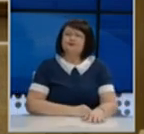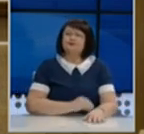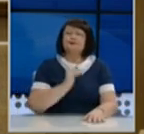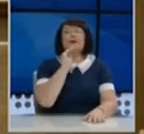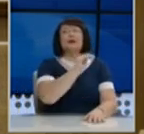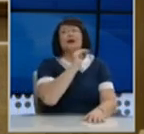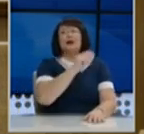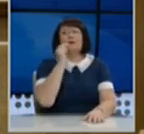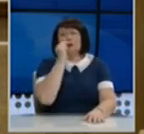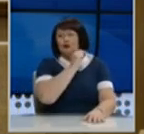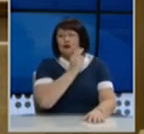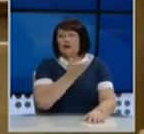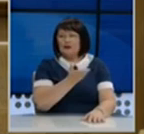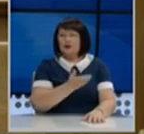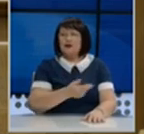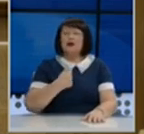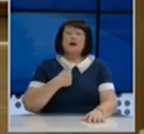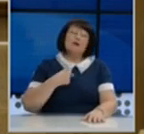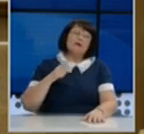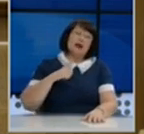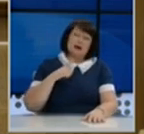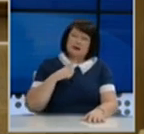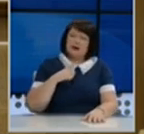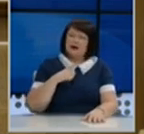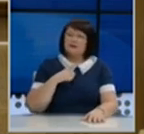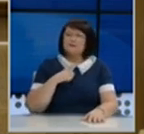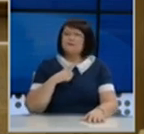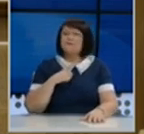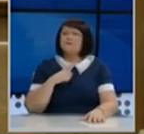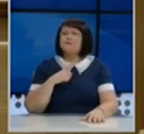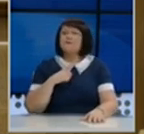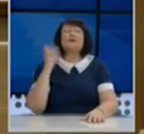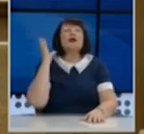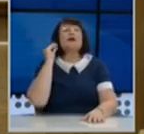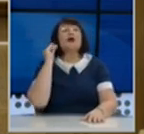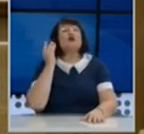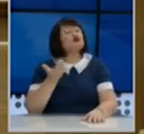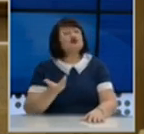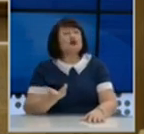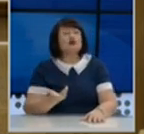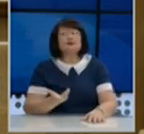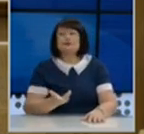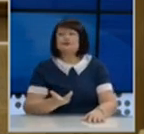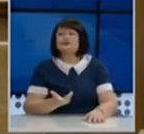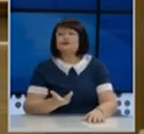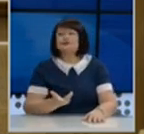Πρωθυπουργέ, περίμενα να ακούσω